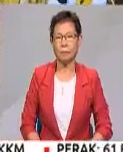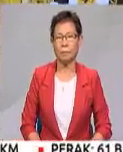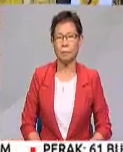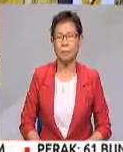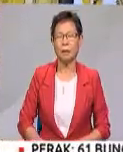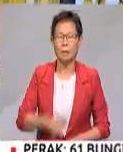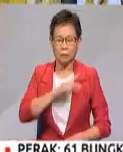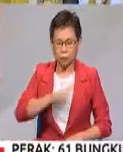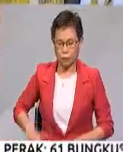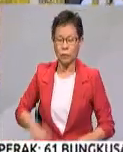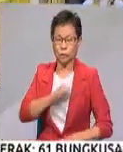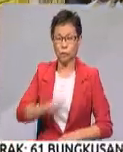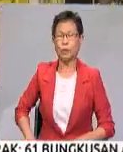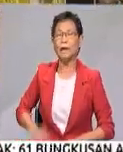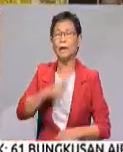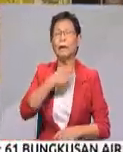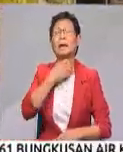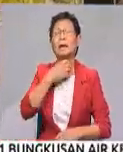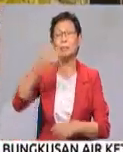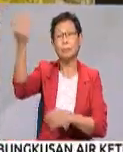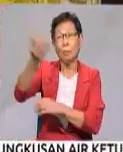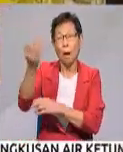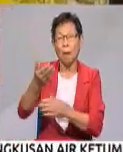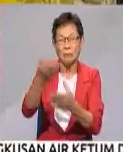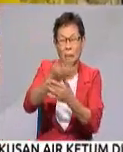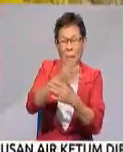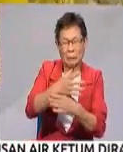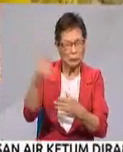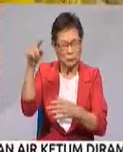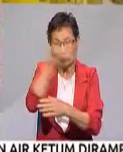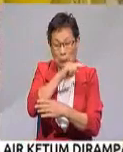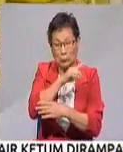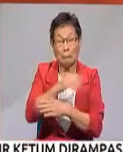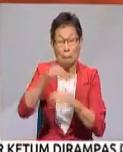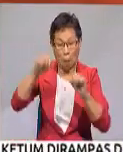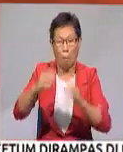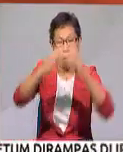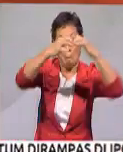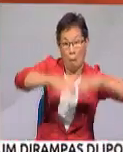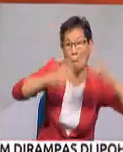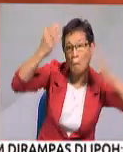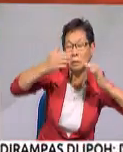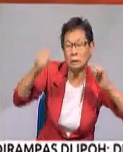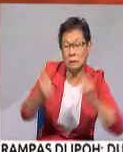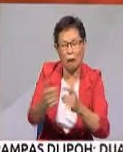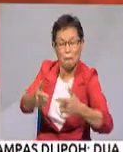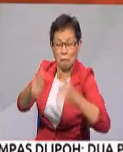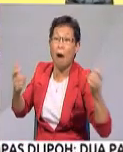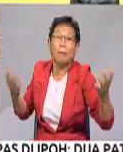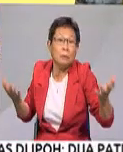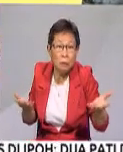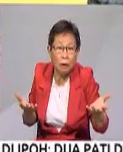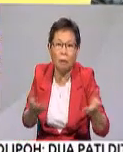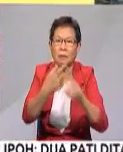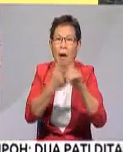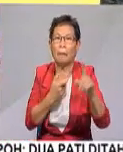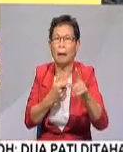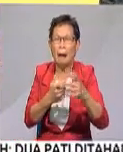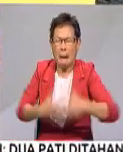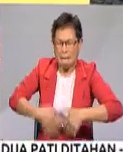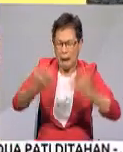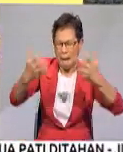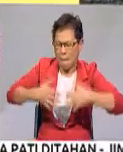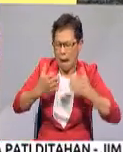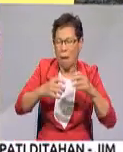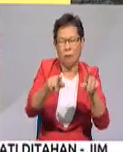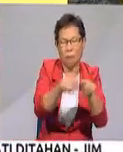Titah baginda lagi cabaran dan ancaman paling dekat yang sangat kritikal dan boleh meruntuhkan negara dengan pantas adalah ledakan kemarahan